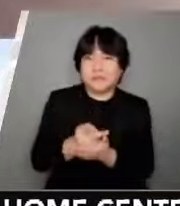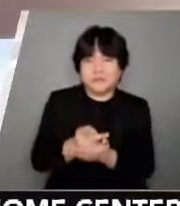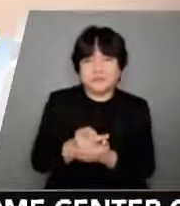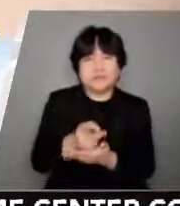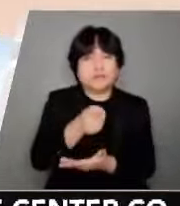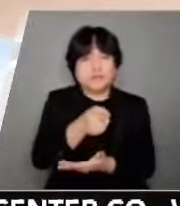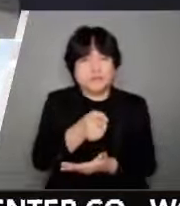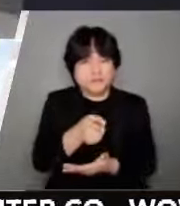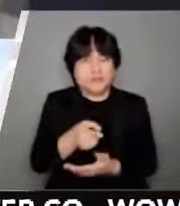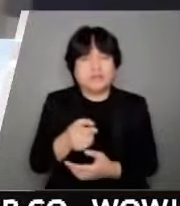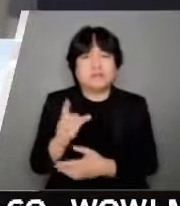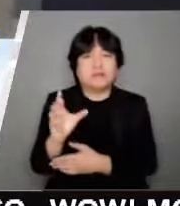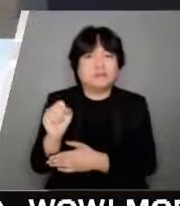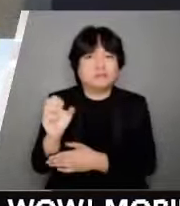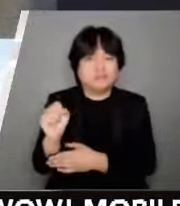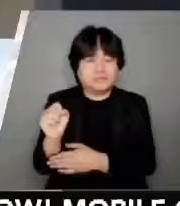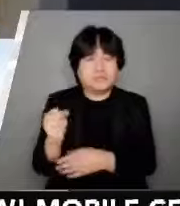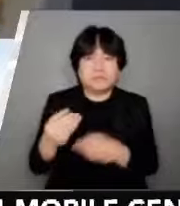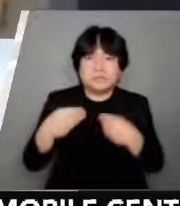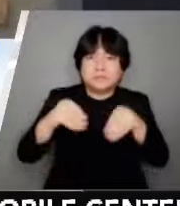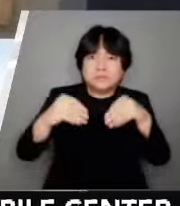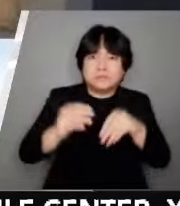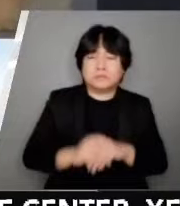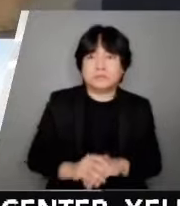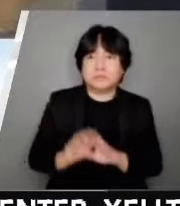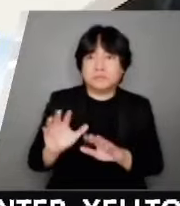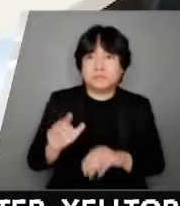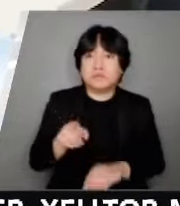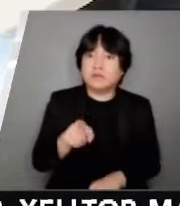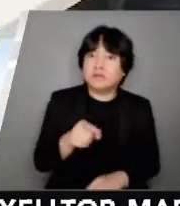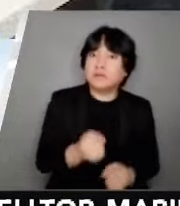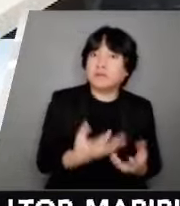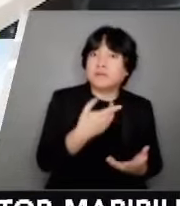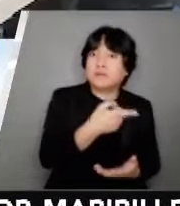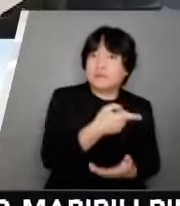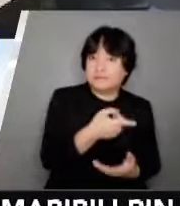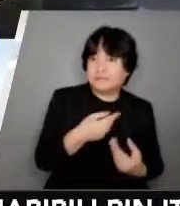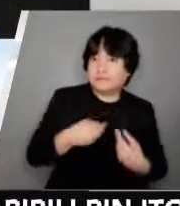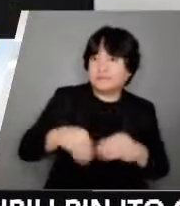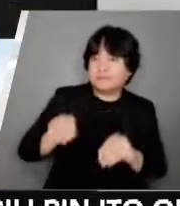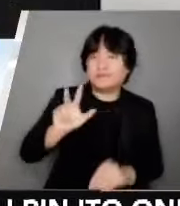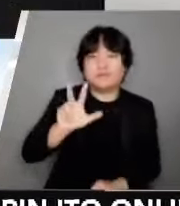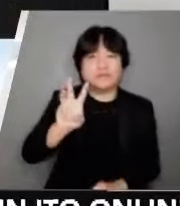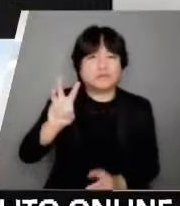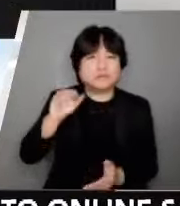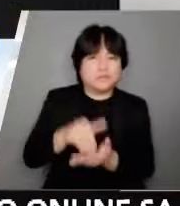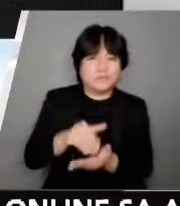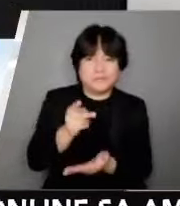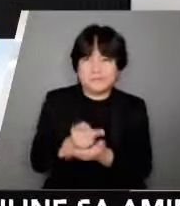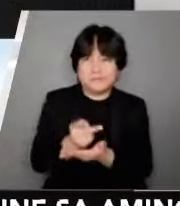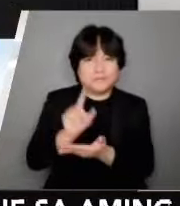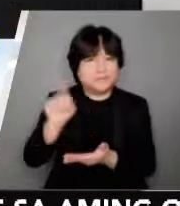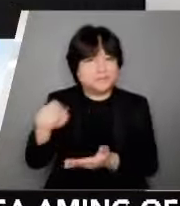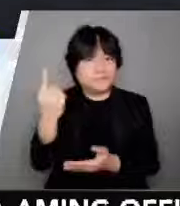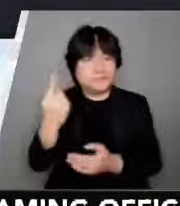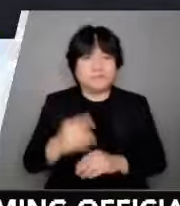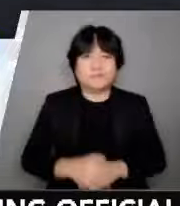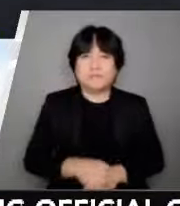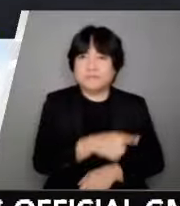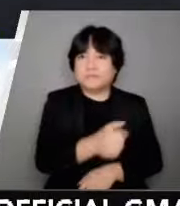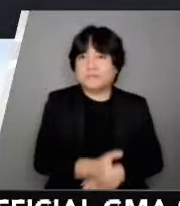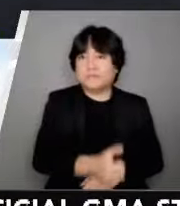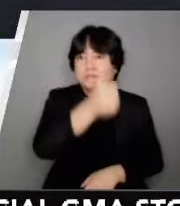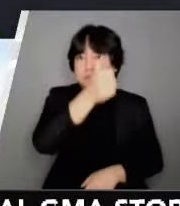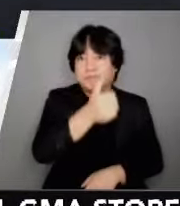Pero ang kanila, wow, e 36,000 pesos lang ang ginastos. Nanalo silang bilang best thesis